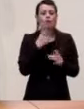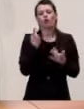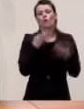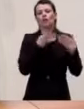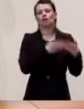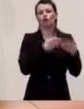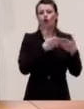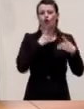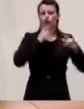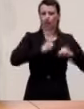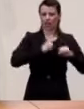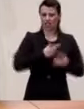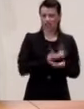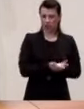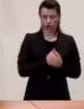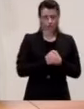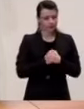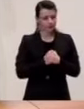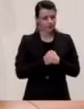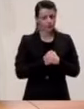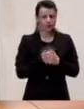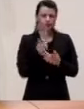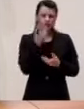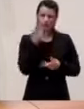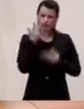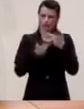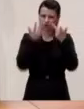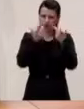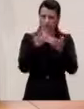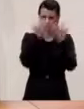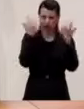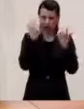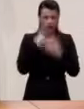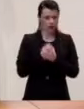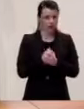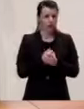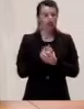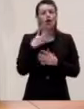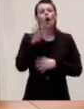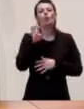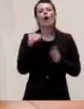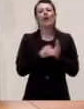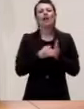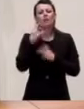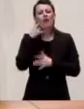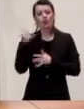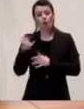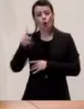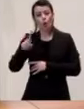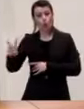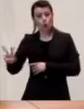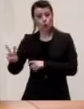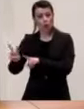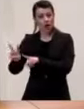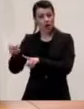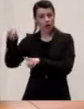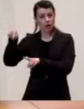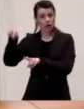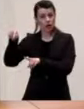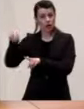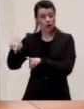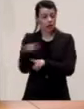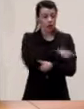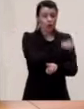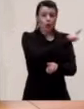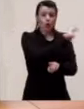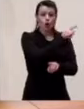Tanto per darmi un'idea, se erano 40.000 le chiamate in entrata all'112, poi le chiamate trasferite al